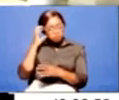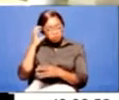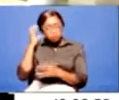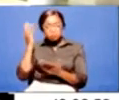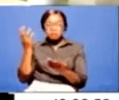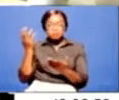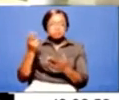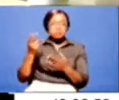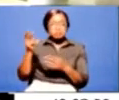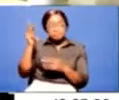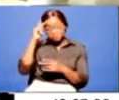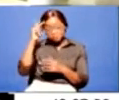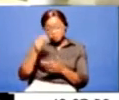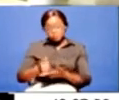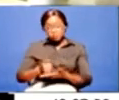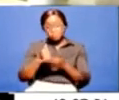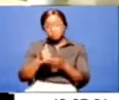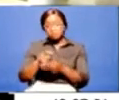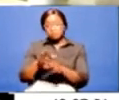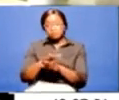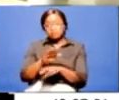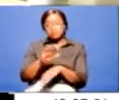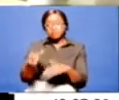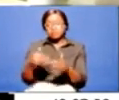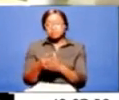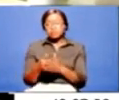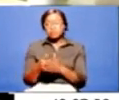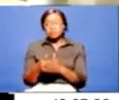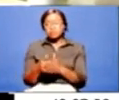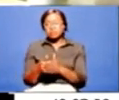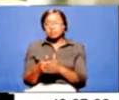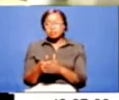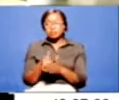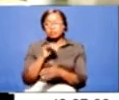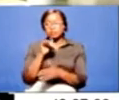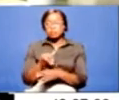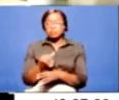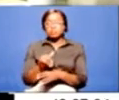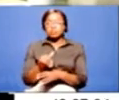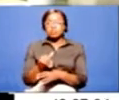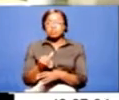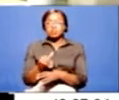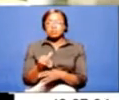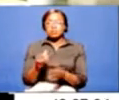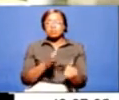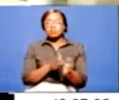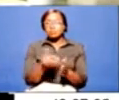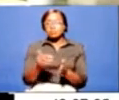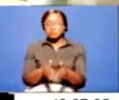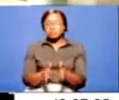zote ambazo ziko huko Kenya, hata ornamental fish, so that also it will be an alternative way of earning their income.